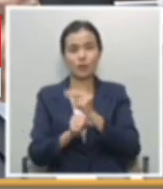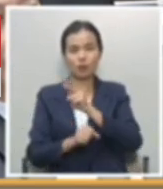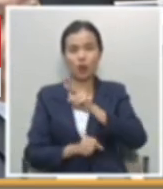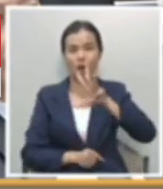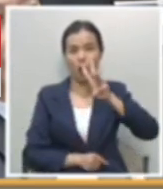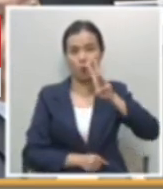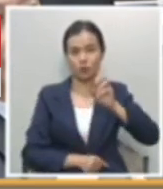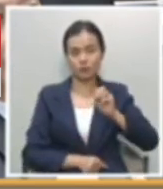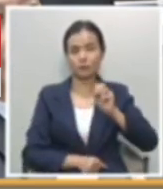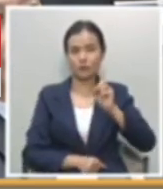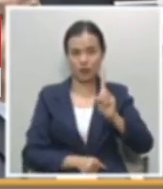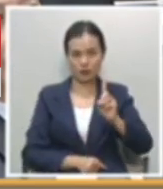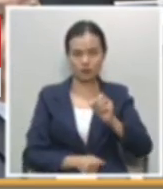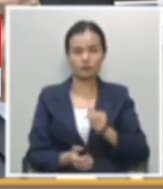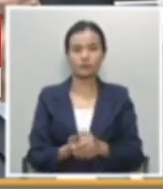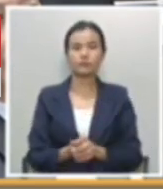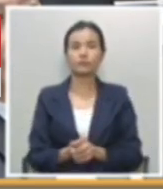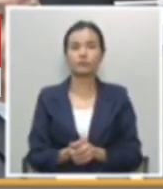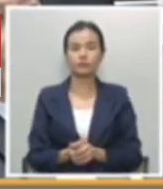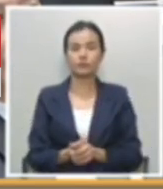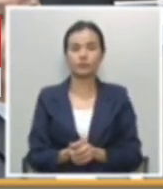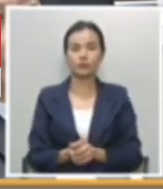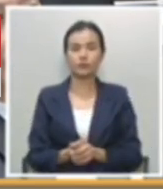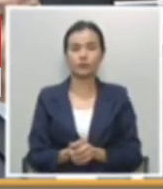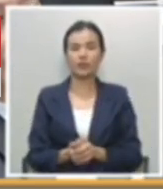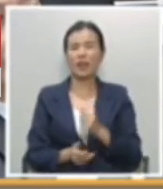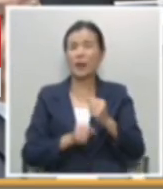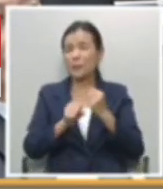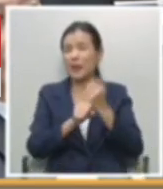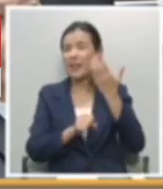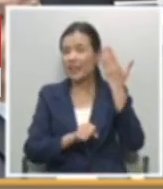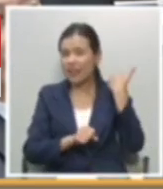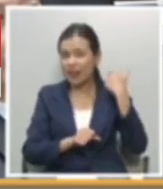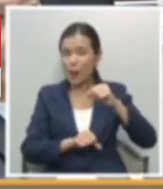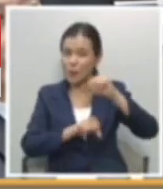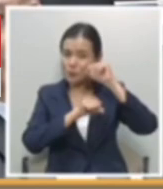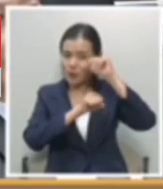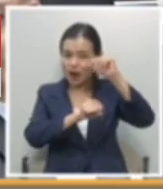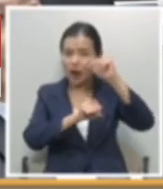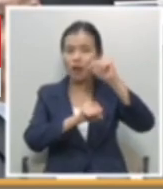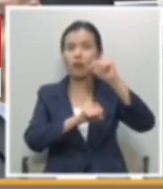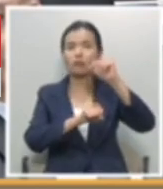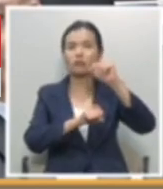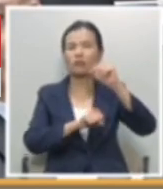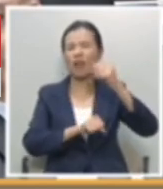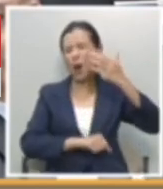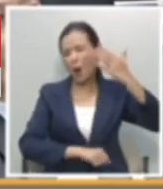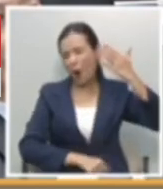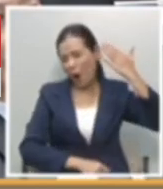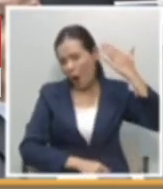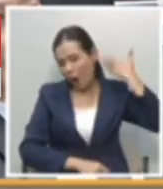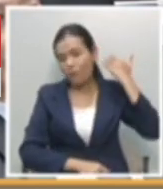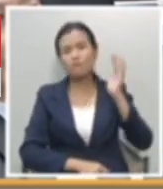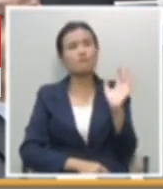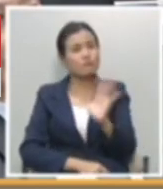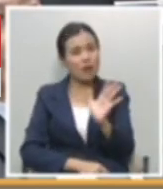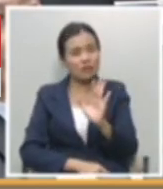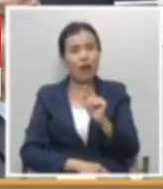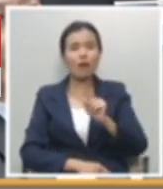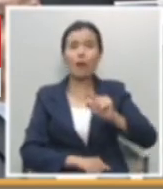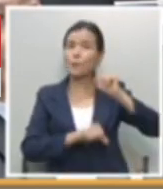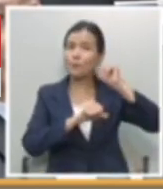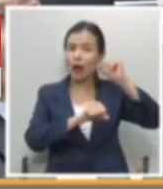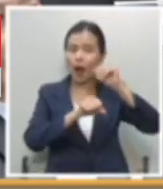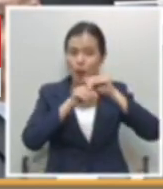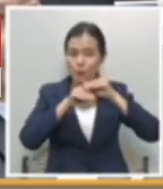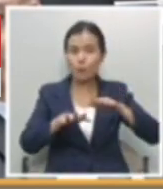.2561เพิ่งออกมาเมื่อปีที่แล้วนี่เองครับไม่ใช่เรื่องเก่าสำหรับประเทศนี้เลยครับออกมาเพื่อเ